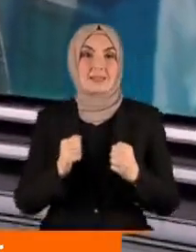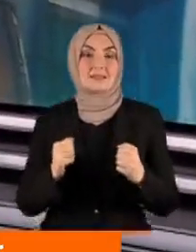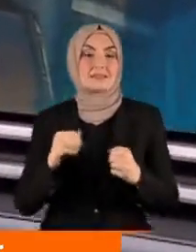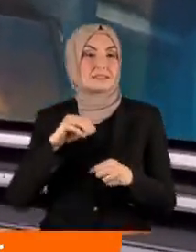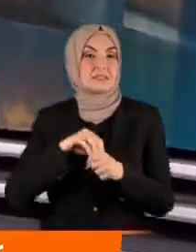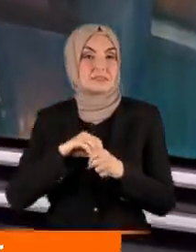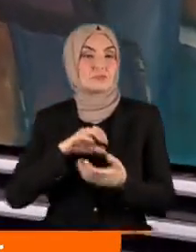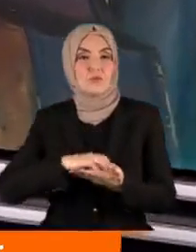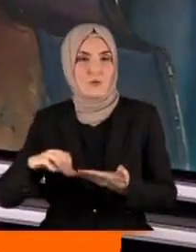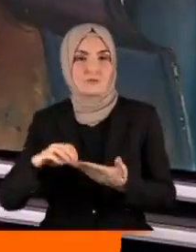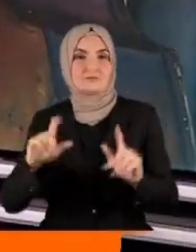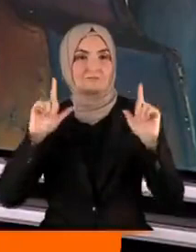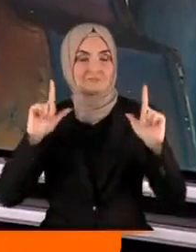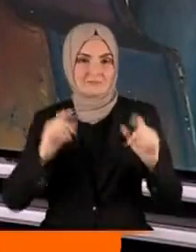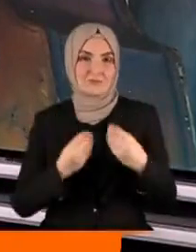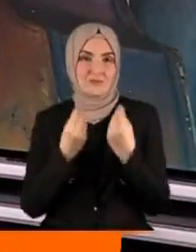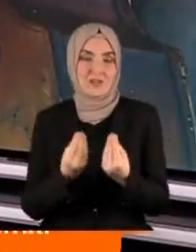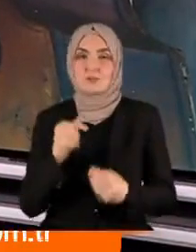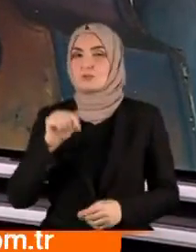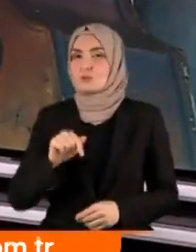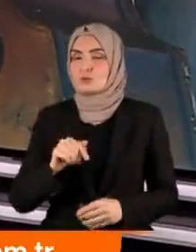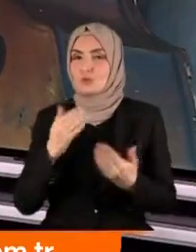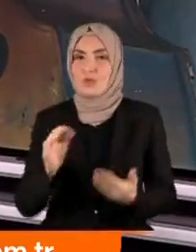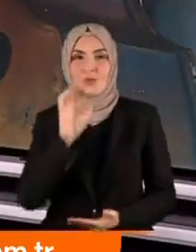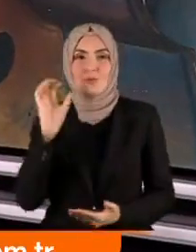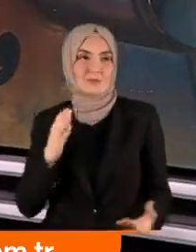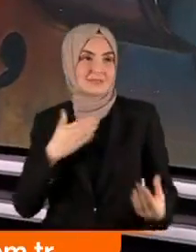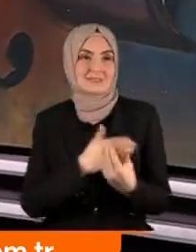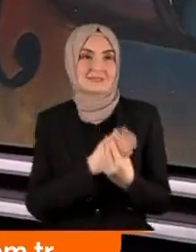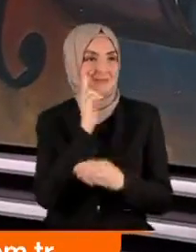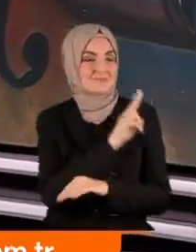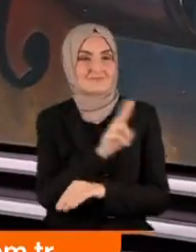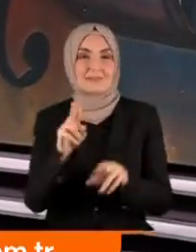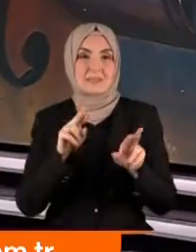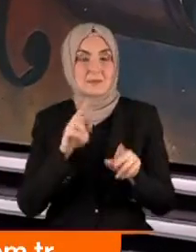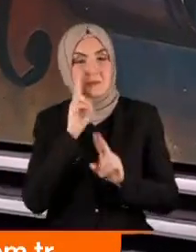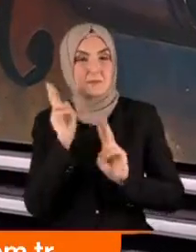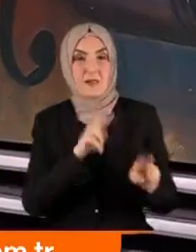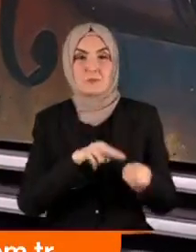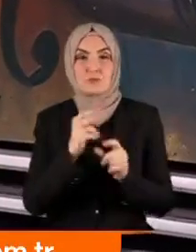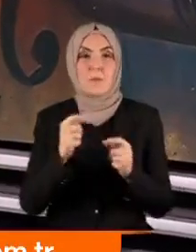gözüyle bakacağız. İşte renkli otomobilleri, birbirinden güzel sahilleriyle Küba'nın görülesi yerleri.